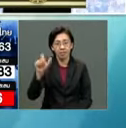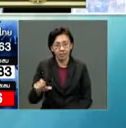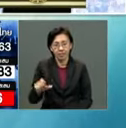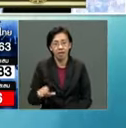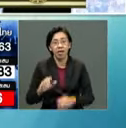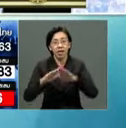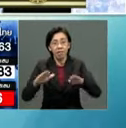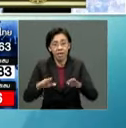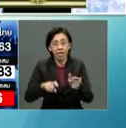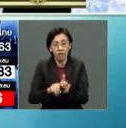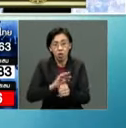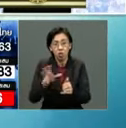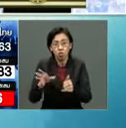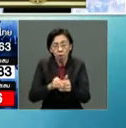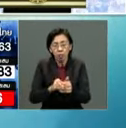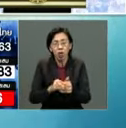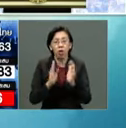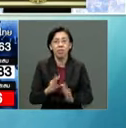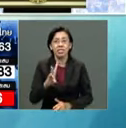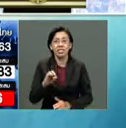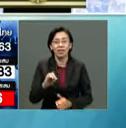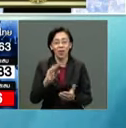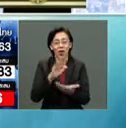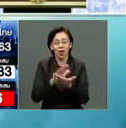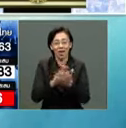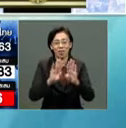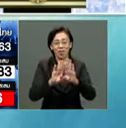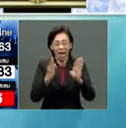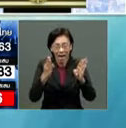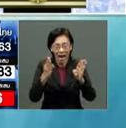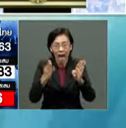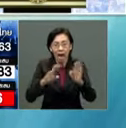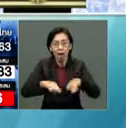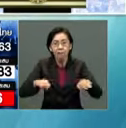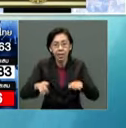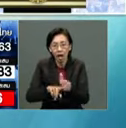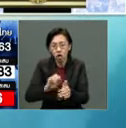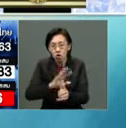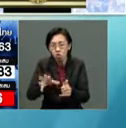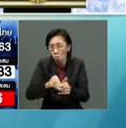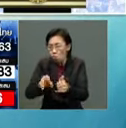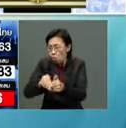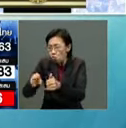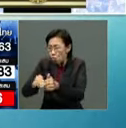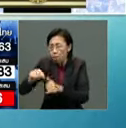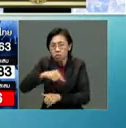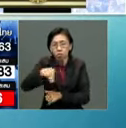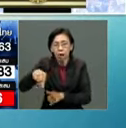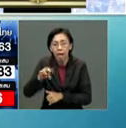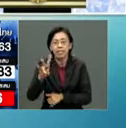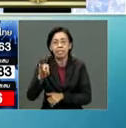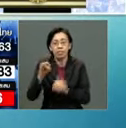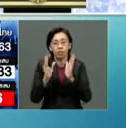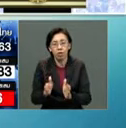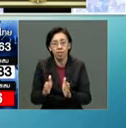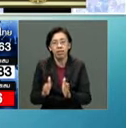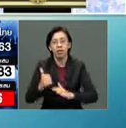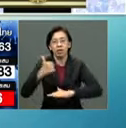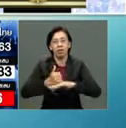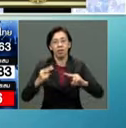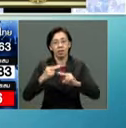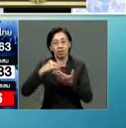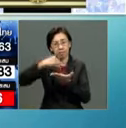รัส70คนหลังเปิดเรียนใหม่นะครับอันนี้ก็เป็นข่าวของรัฐมนตรีศึกษาของฝรั่งเศสนะครับ